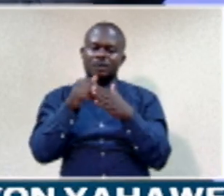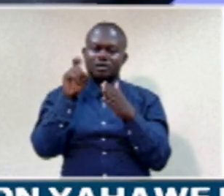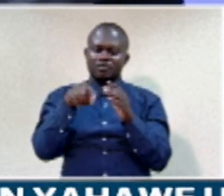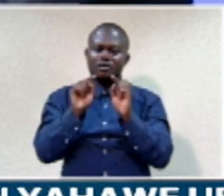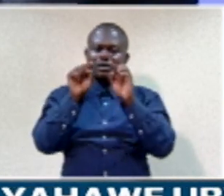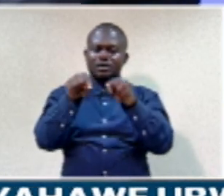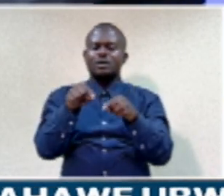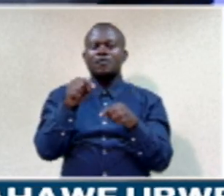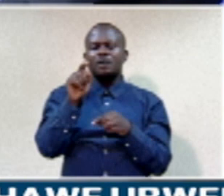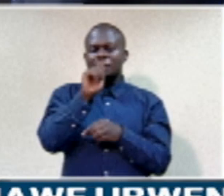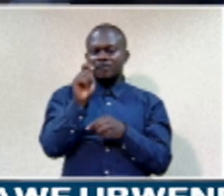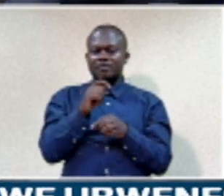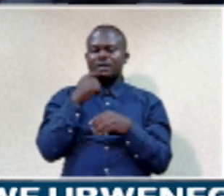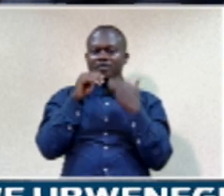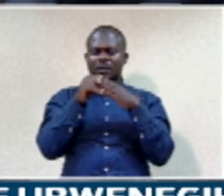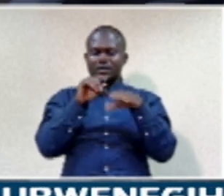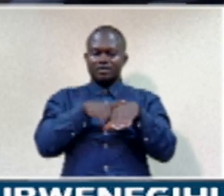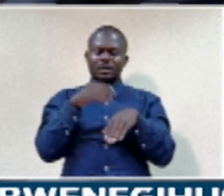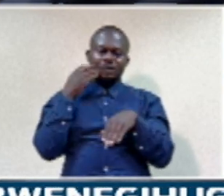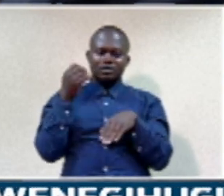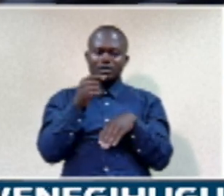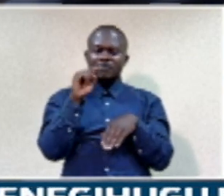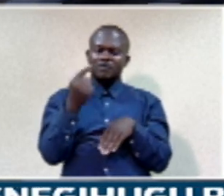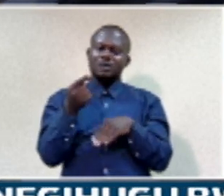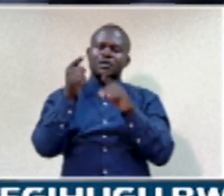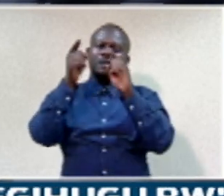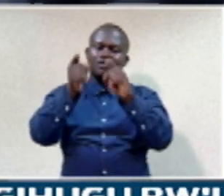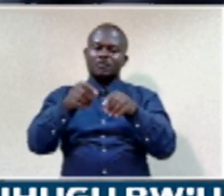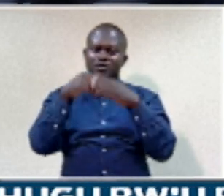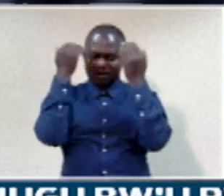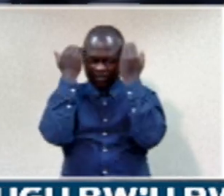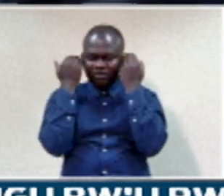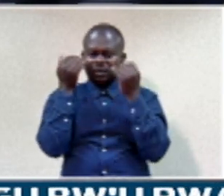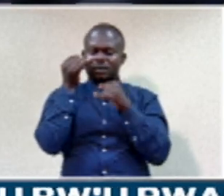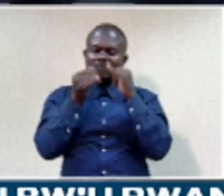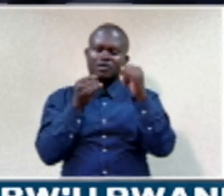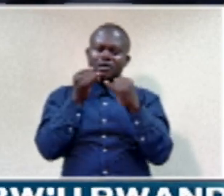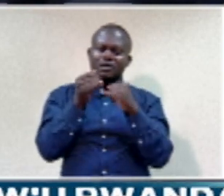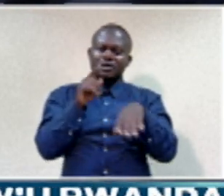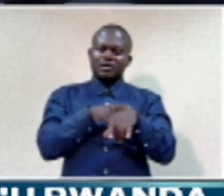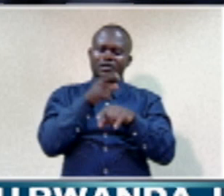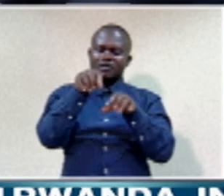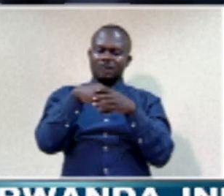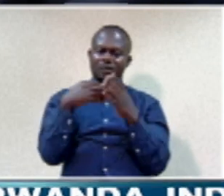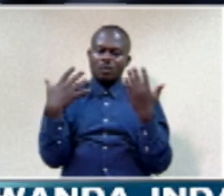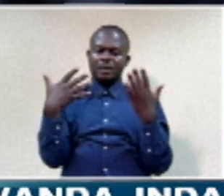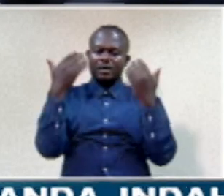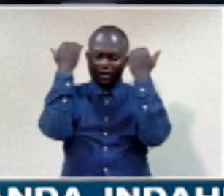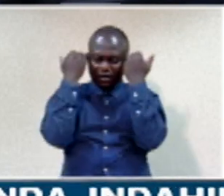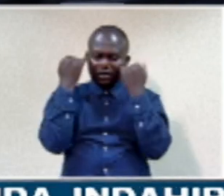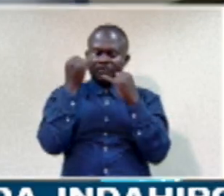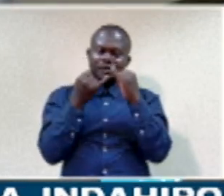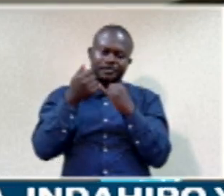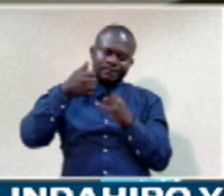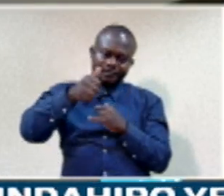Arusha, ngo bugena yuko mu gihe cy'ukwezi kumwe ashyikirizwa urukiko mpuzamahanga. Igihe azaba ari mu maboko urukiko mpuzamahanga